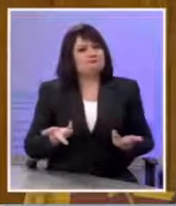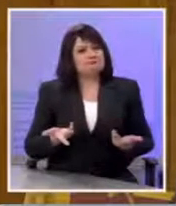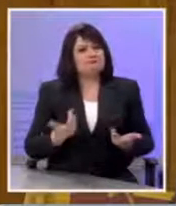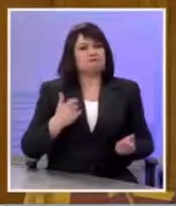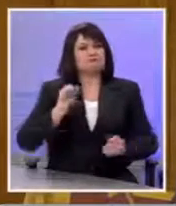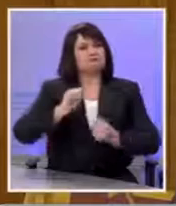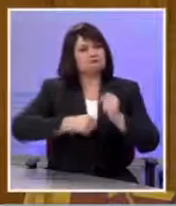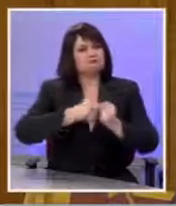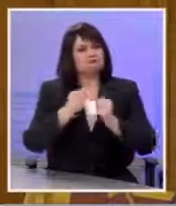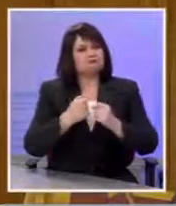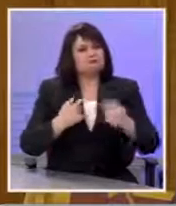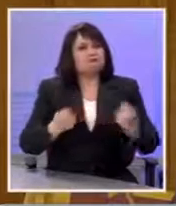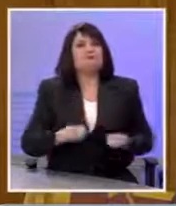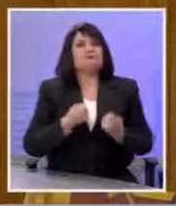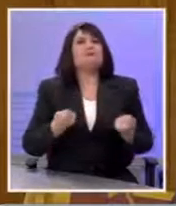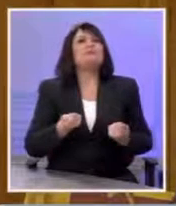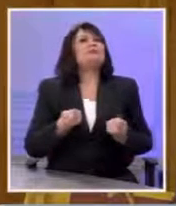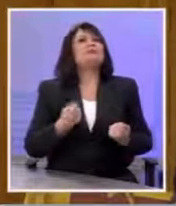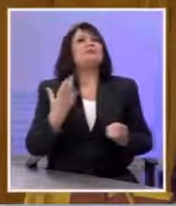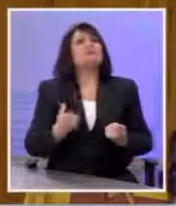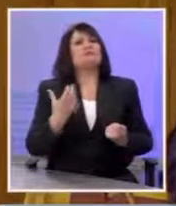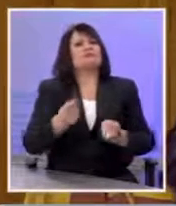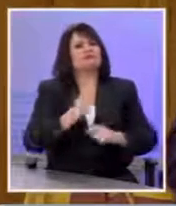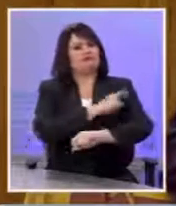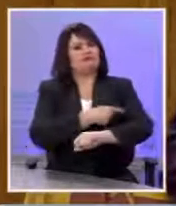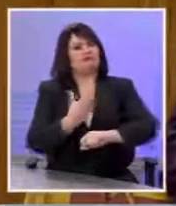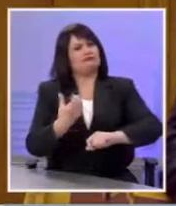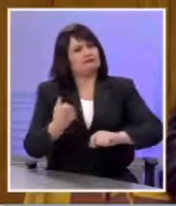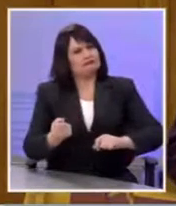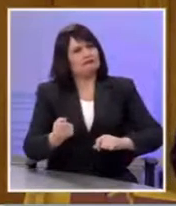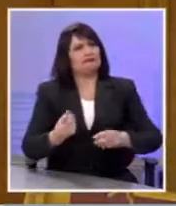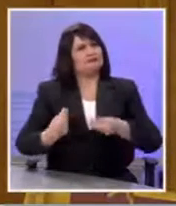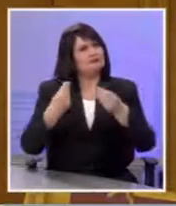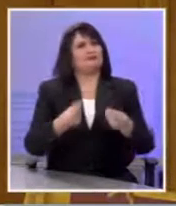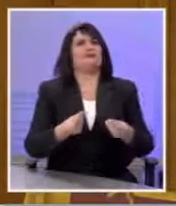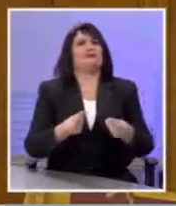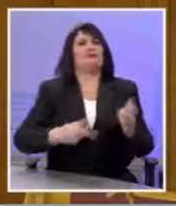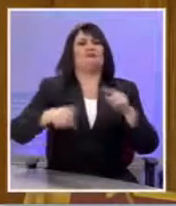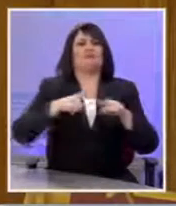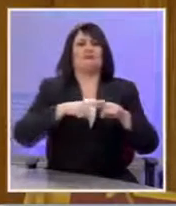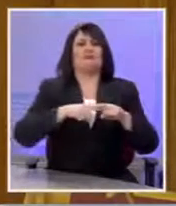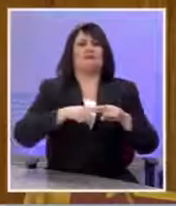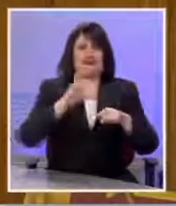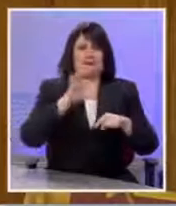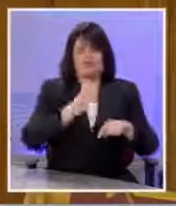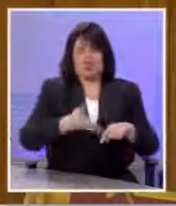προσπαθεί να αξιοποιήσει τις δυνατότητες που παρέχει η εποχή μας και η χώρα μας ειδικότερα.